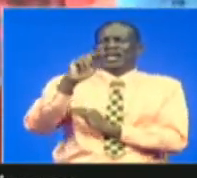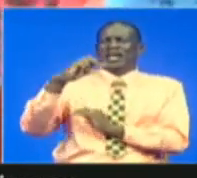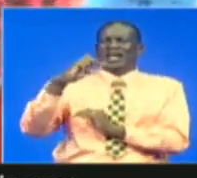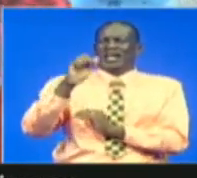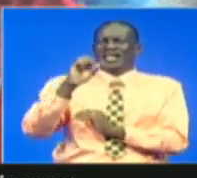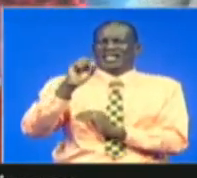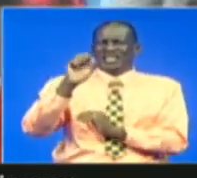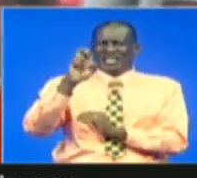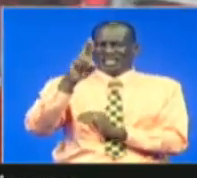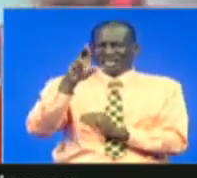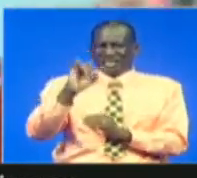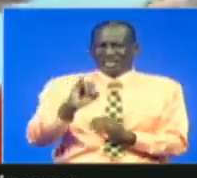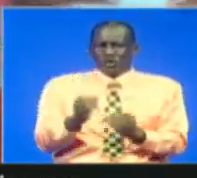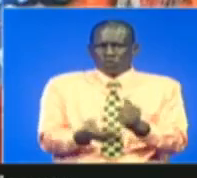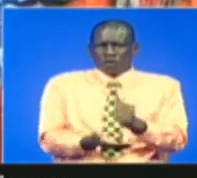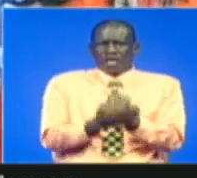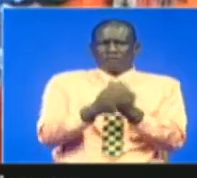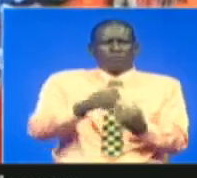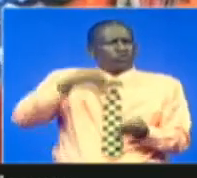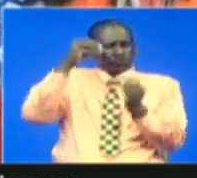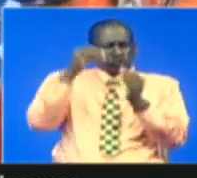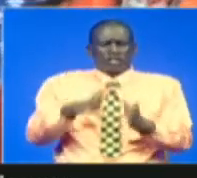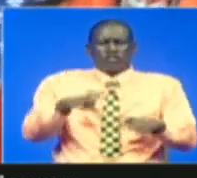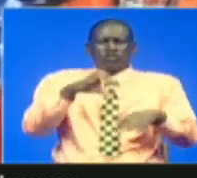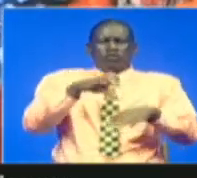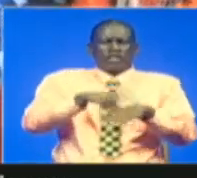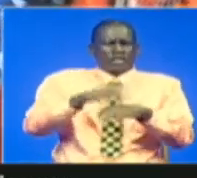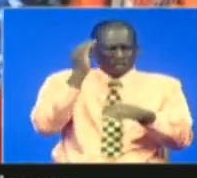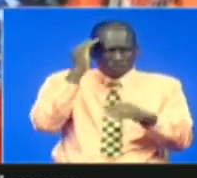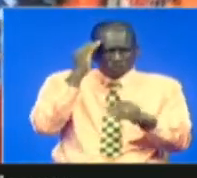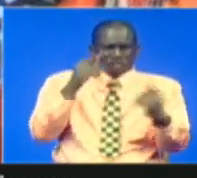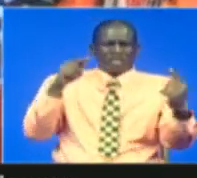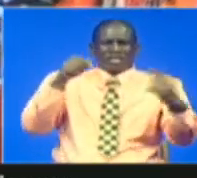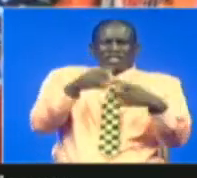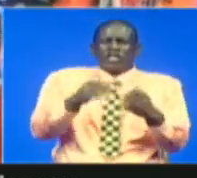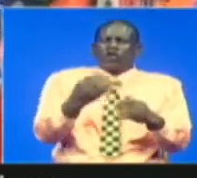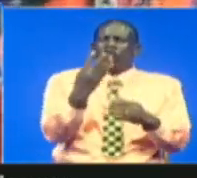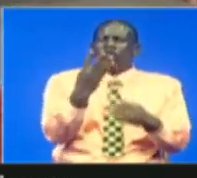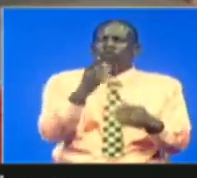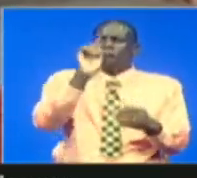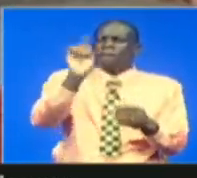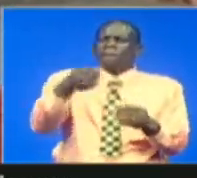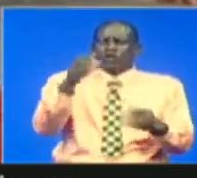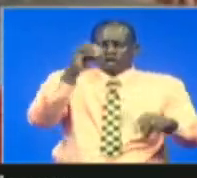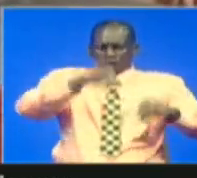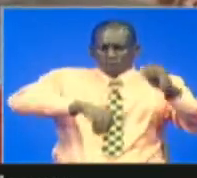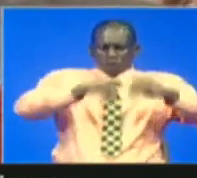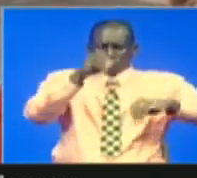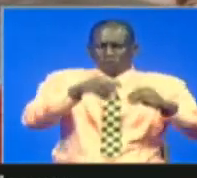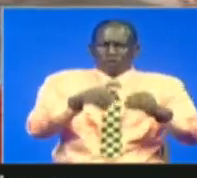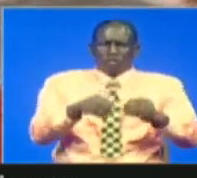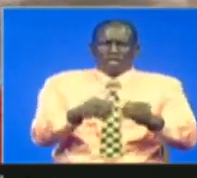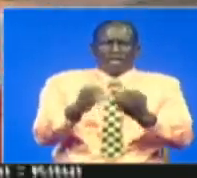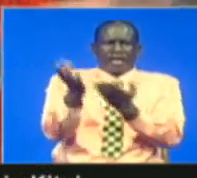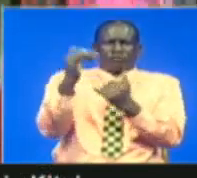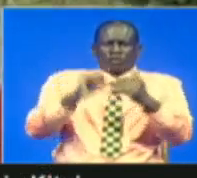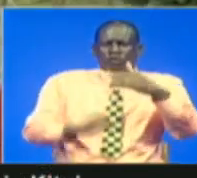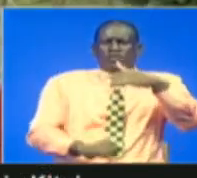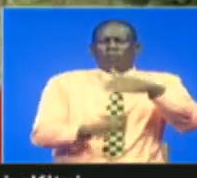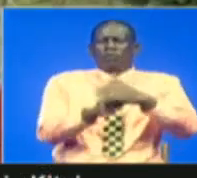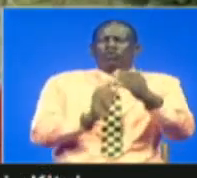kupata elimu. Kufikia sasa shilingi milioni 4 zimechangwa zikilenga kuwafadhili idadi ya wanafunzi